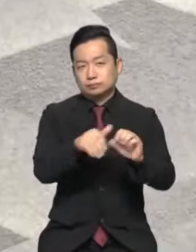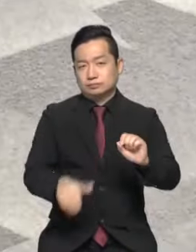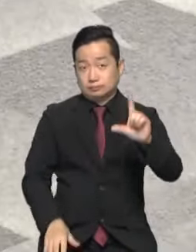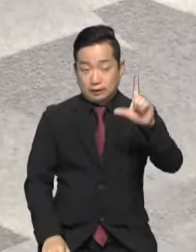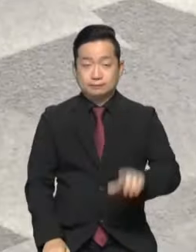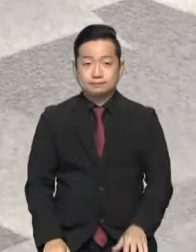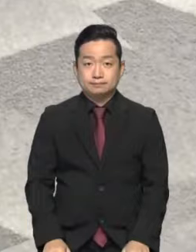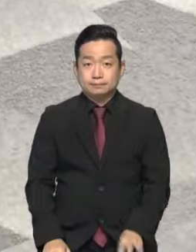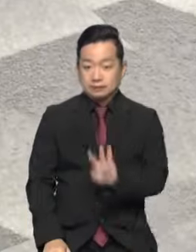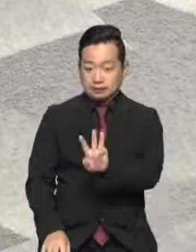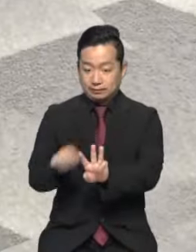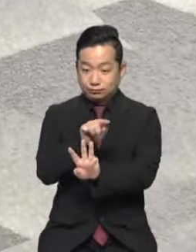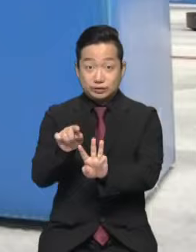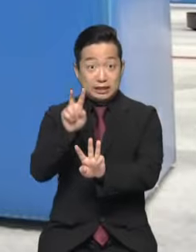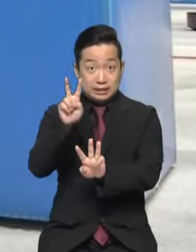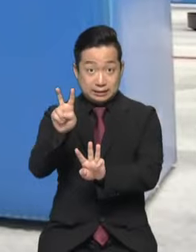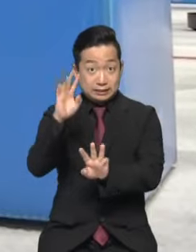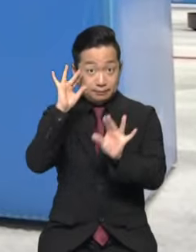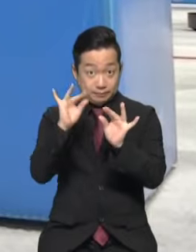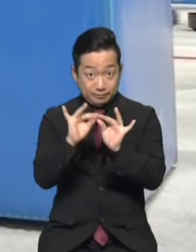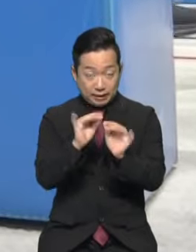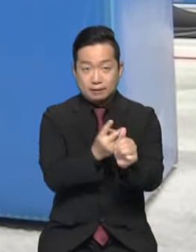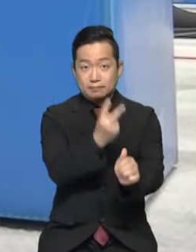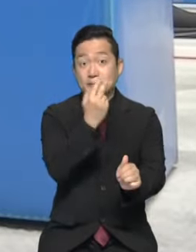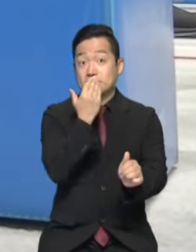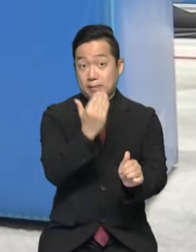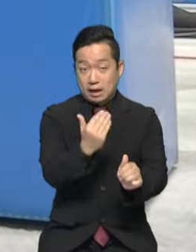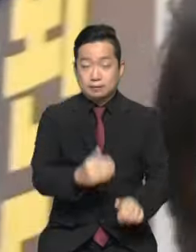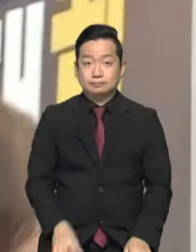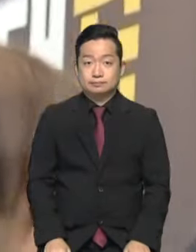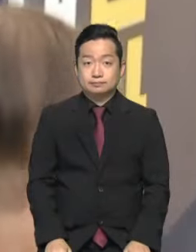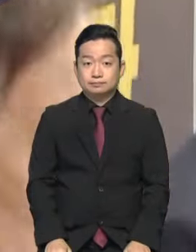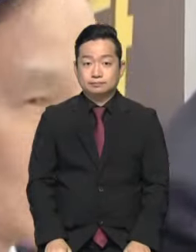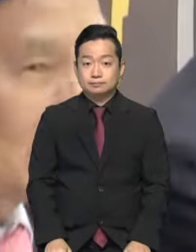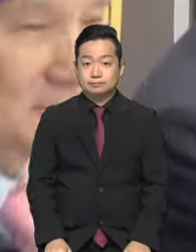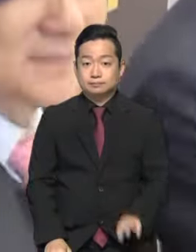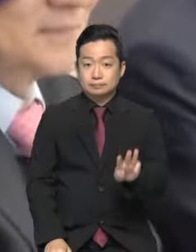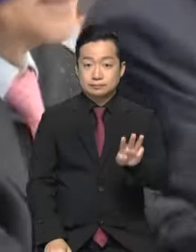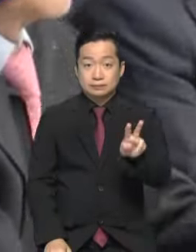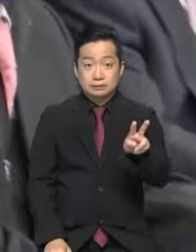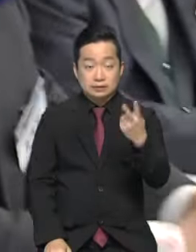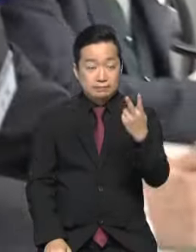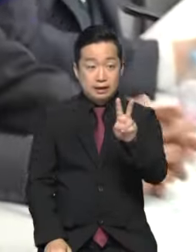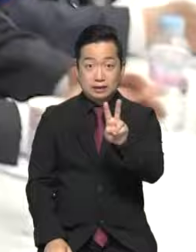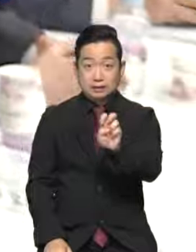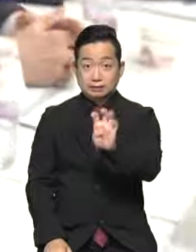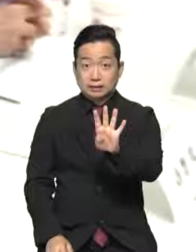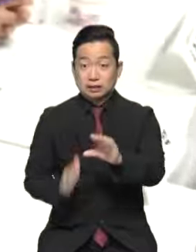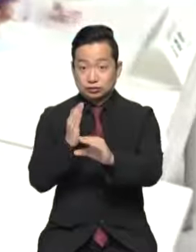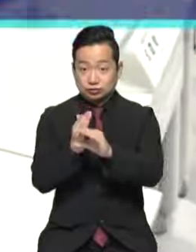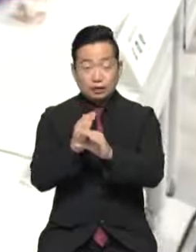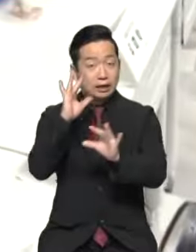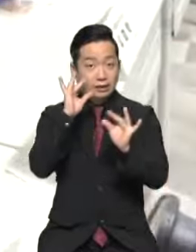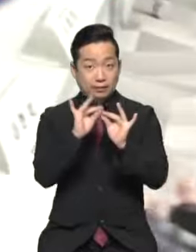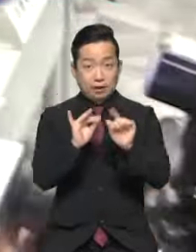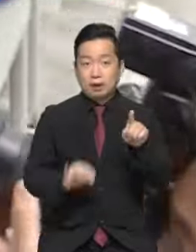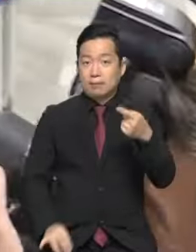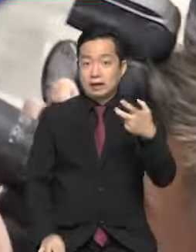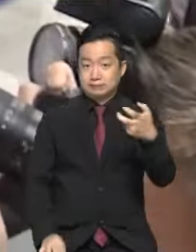참석 대의원 3분의 2 이상이 찬성하면 탄핵되는 투표에서 투표자 224명 가운데 찬성 170표,